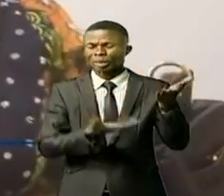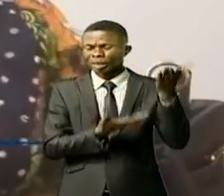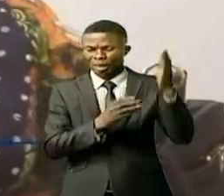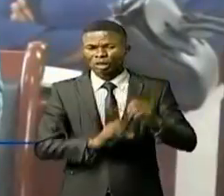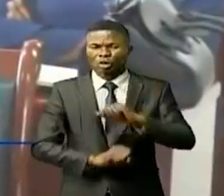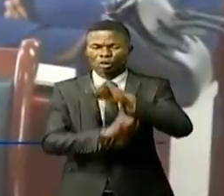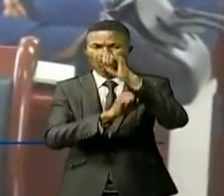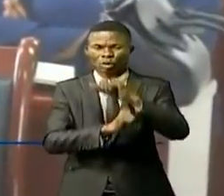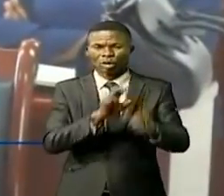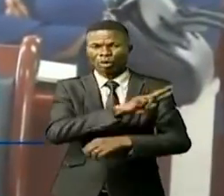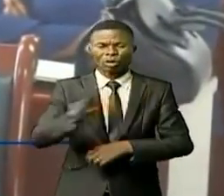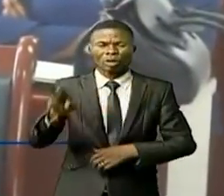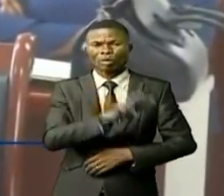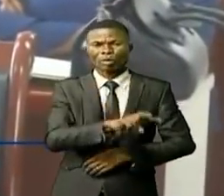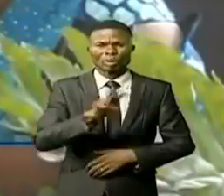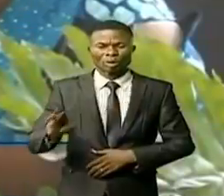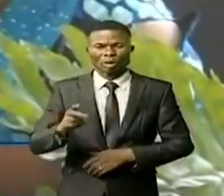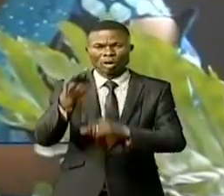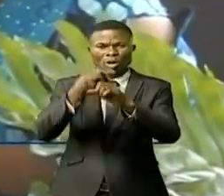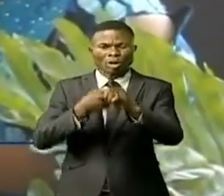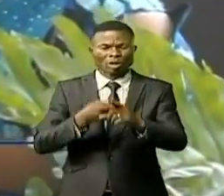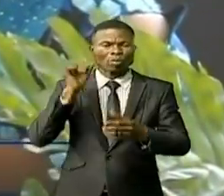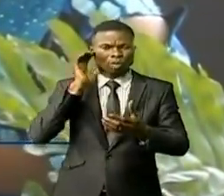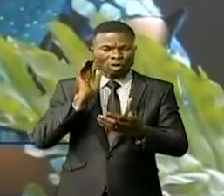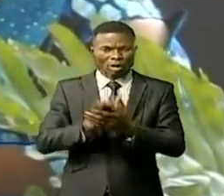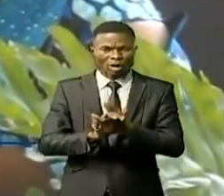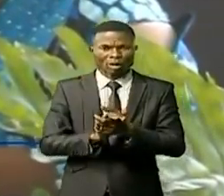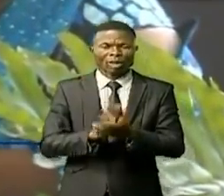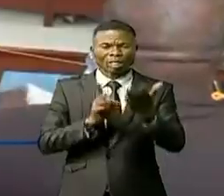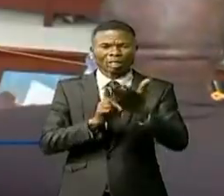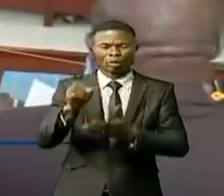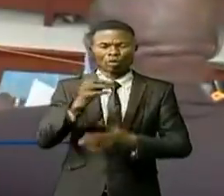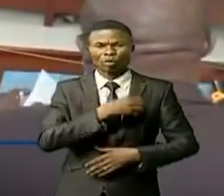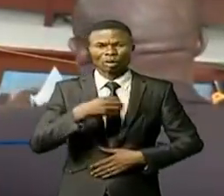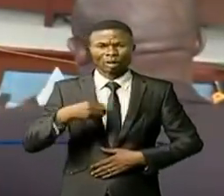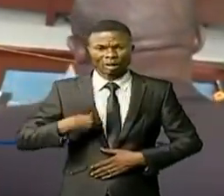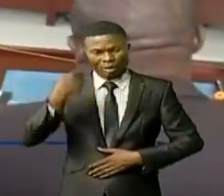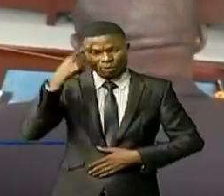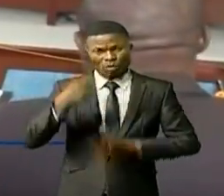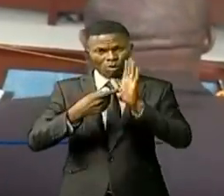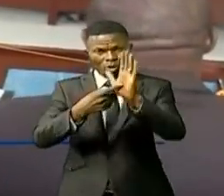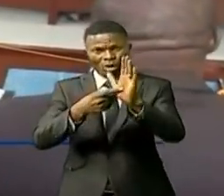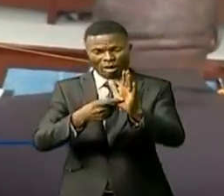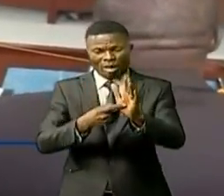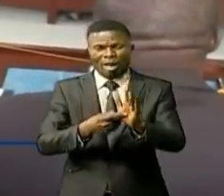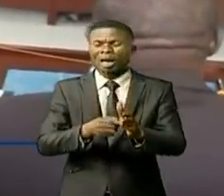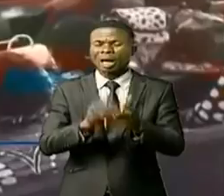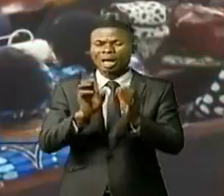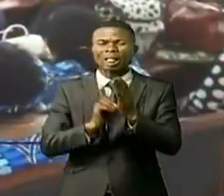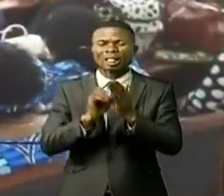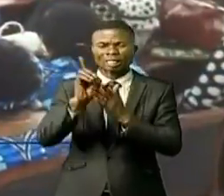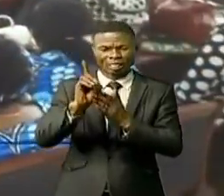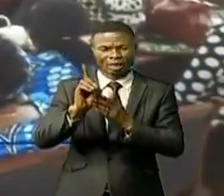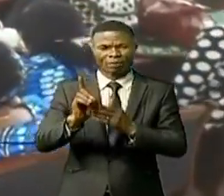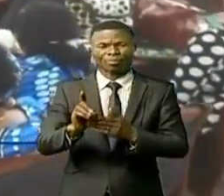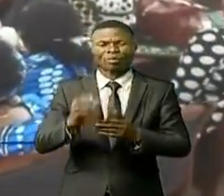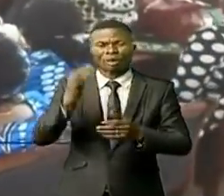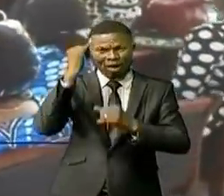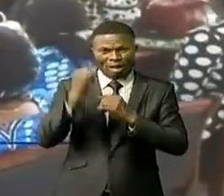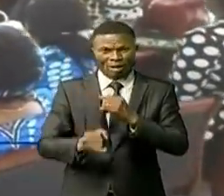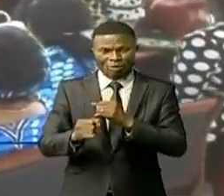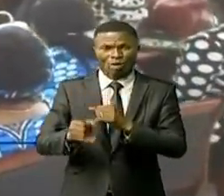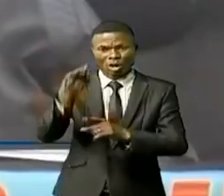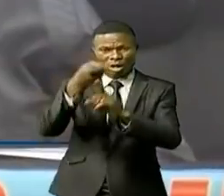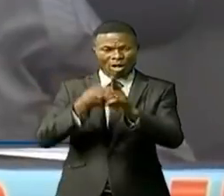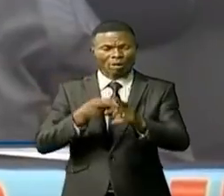l'exercice 2022 du mois de mars dédié aux droits de la femme, pour marquer d'une pierre blanche à leur manière la clôture de ce mois